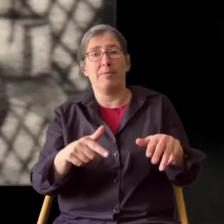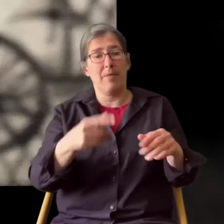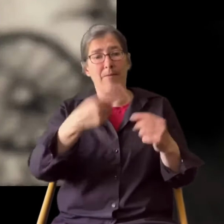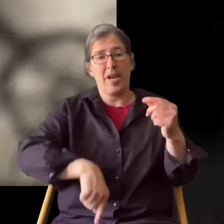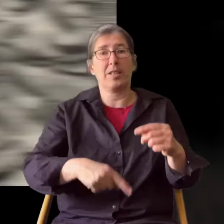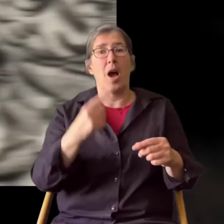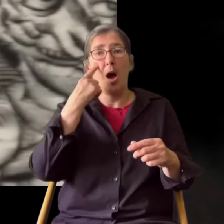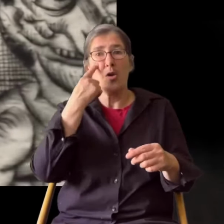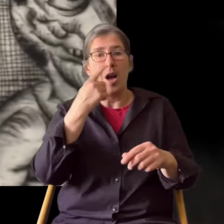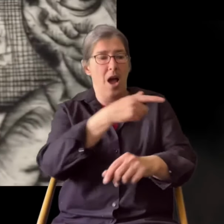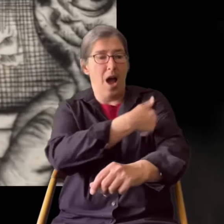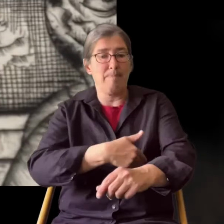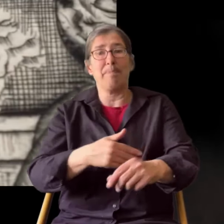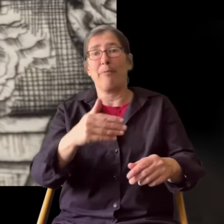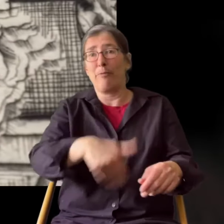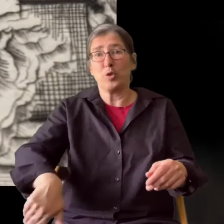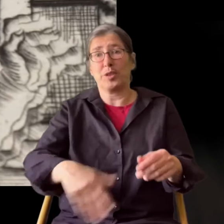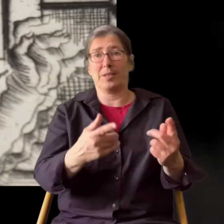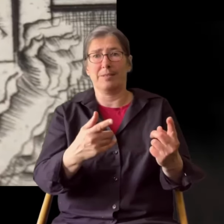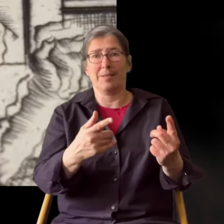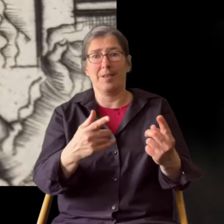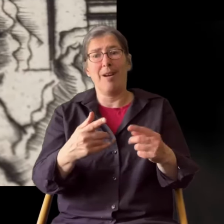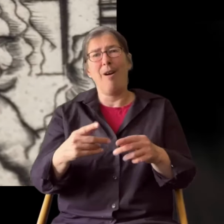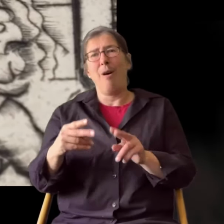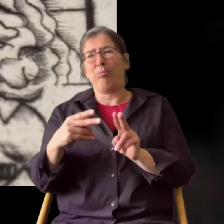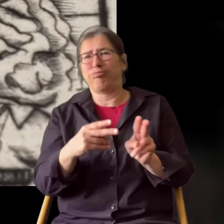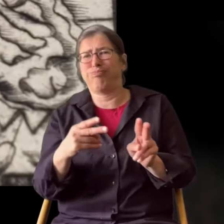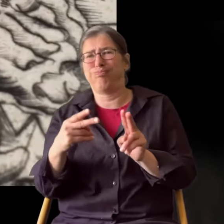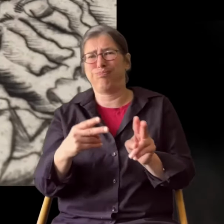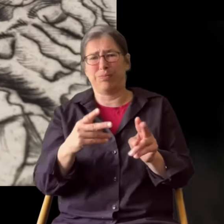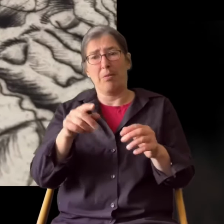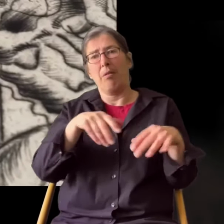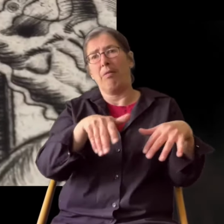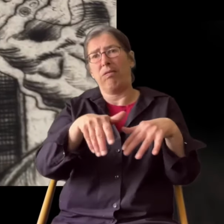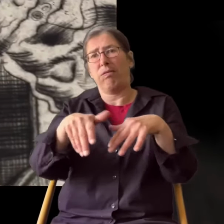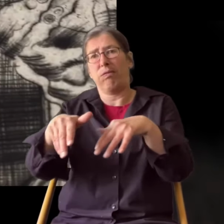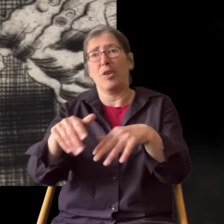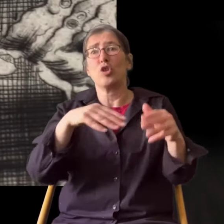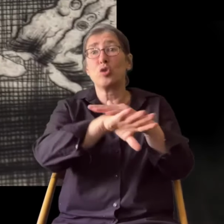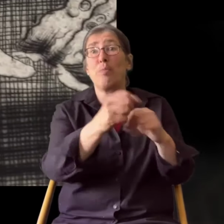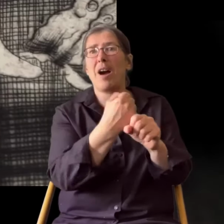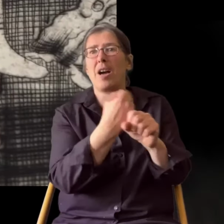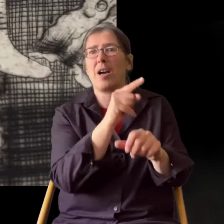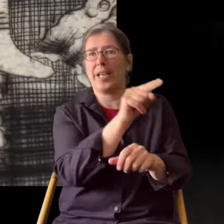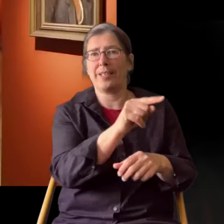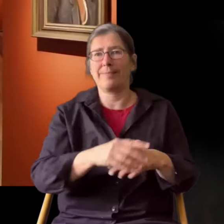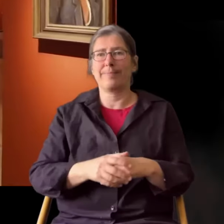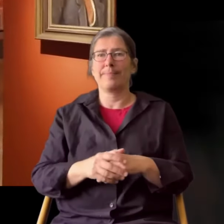Arme und Füße. Ganz schön zynisch, dass sie ausgerechnet an einer Schuhmacherei